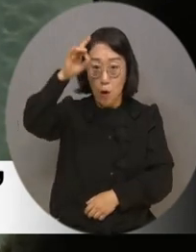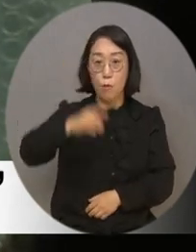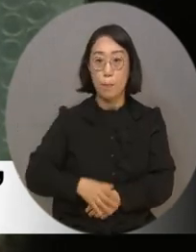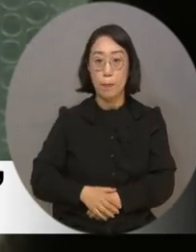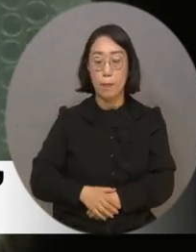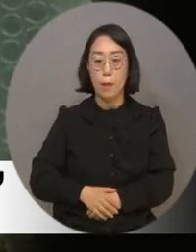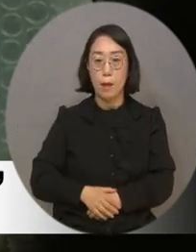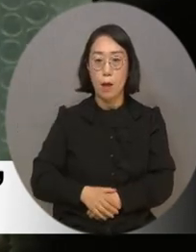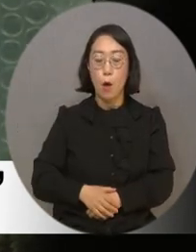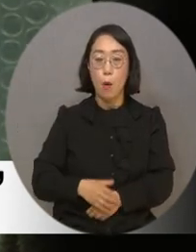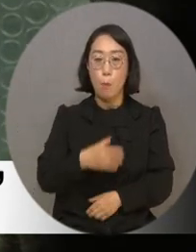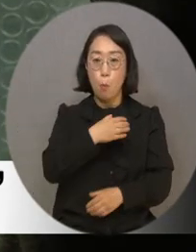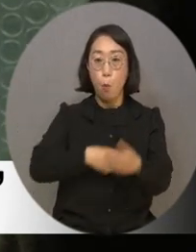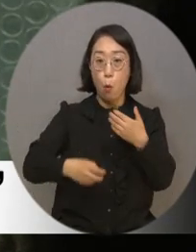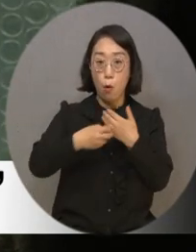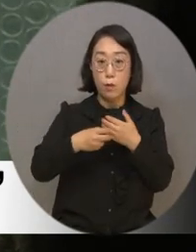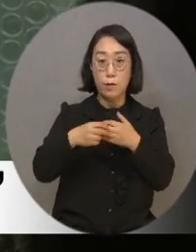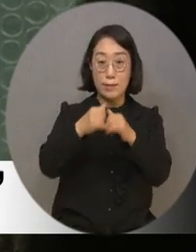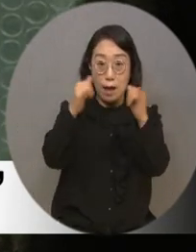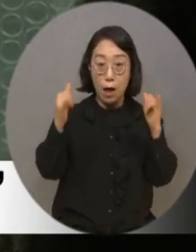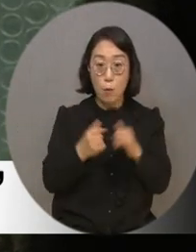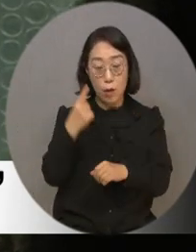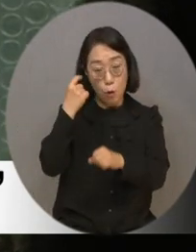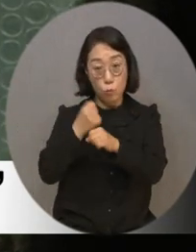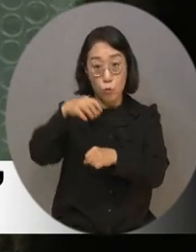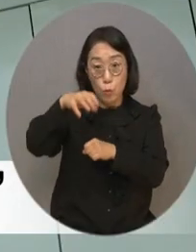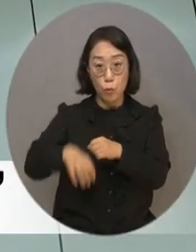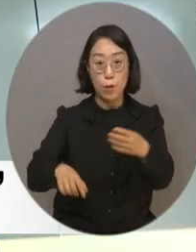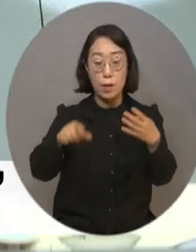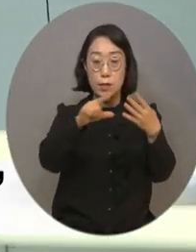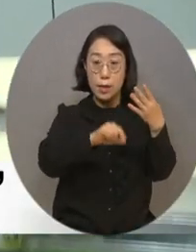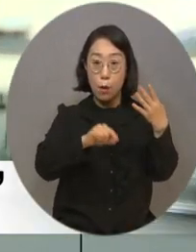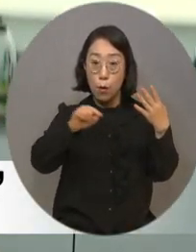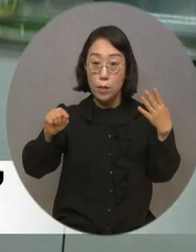국책연구기관인 한국보건사회연구원이 지난해 4월부터 5월